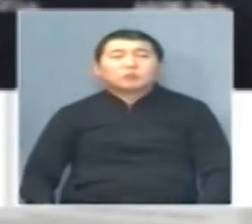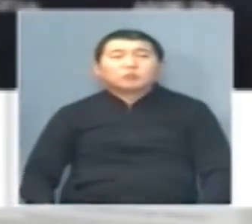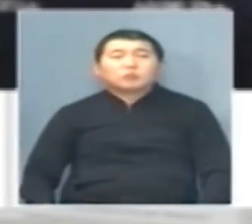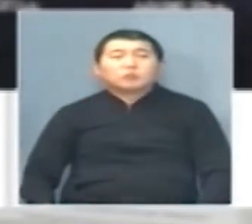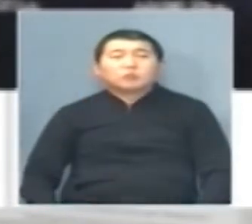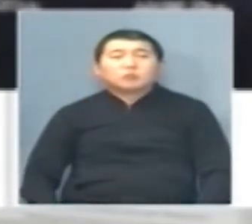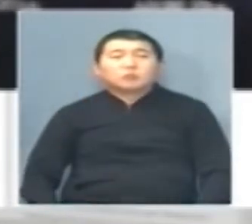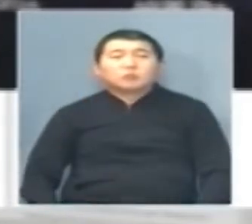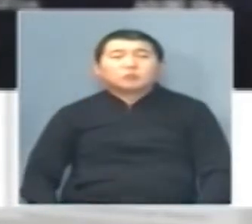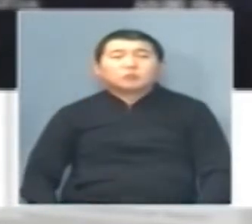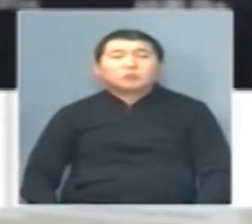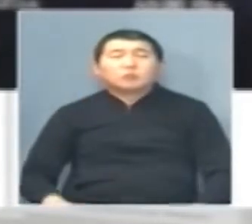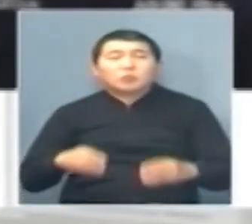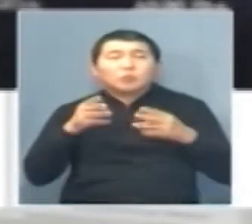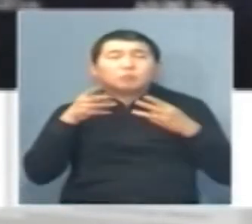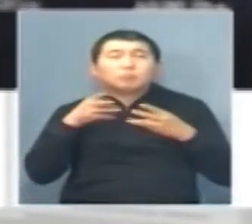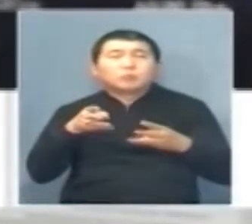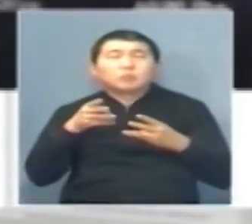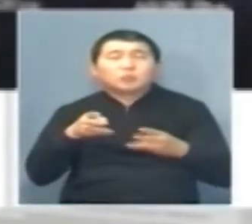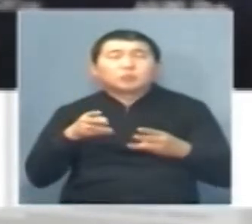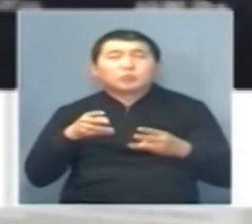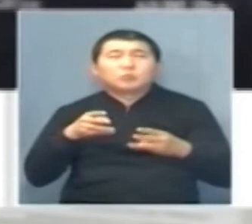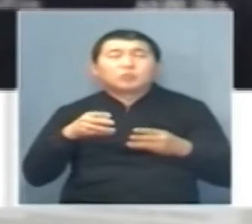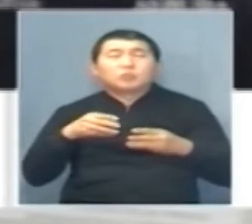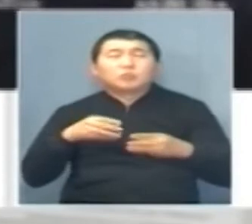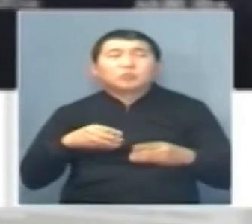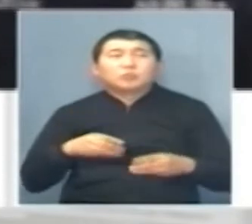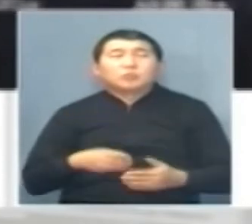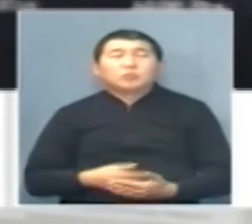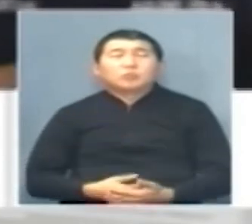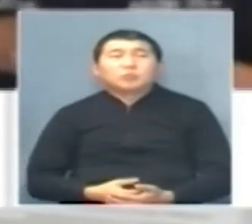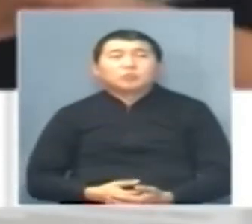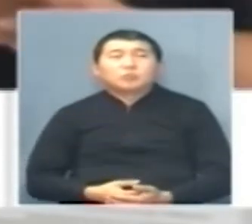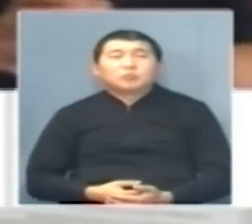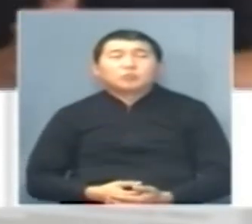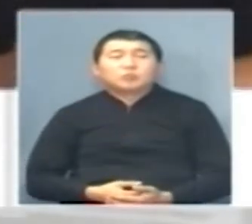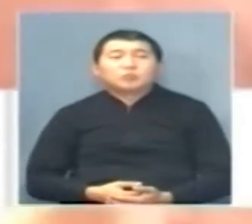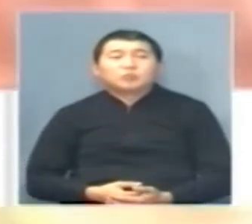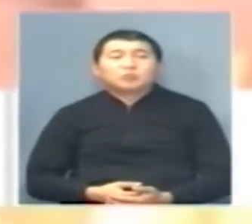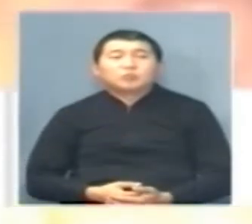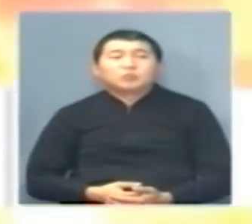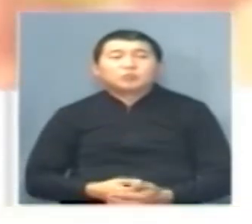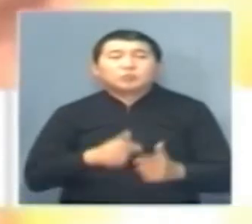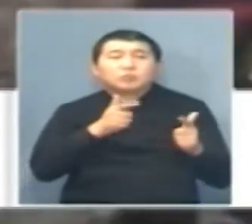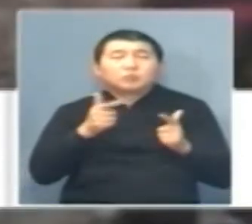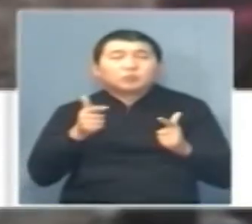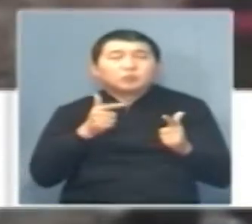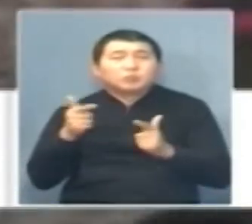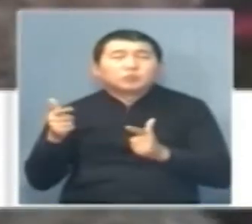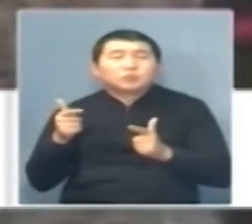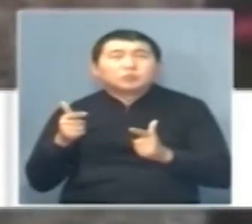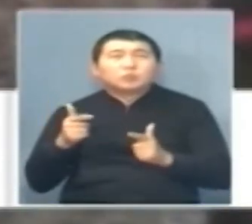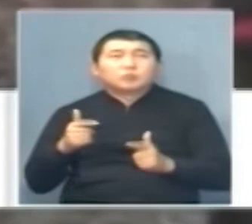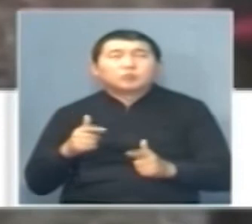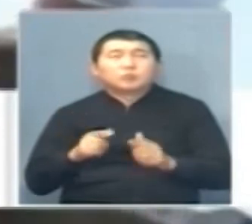отапливают свои дома печным отоплением, что сегодня определяет актуальность подготовки к отопительному сезону. Подготовка к отопительному сезону